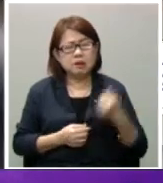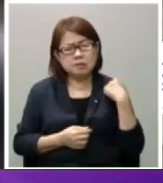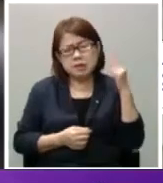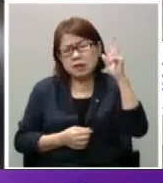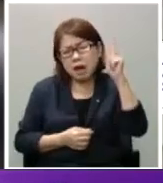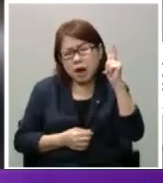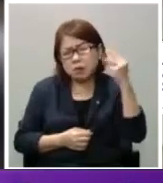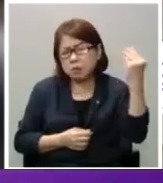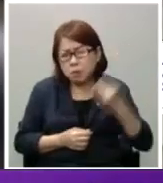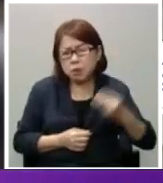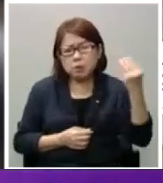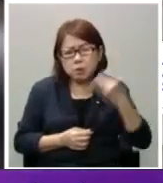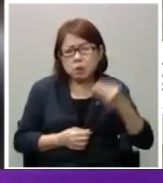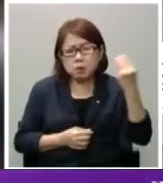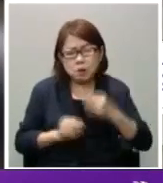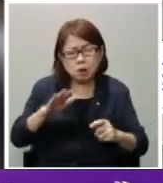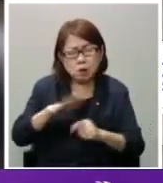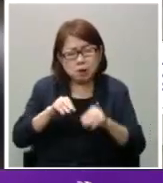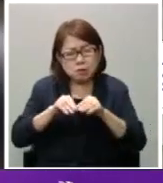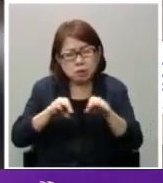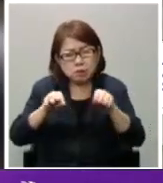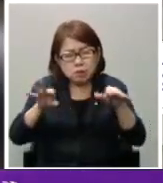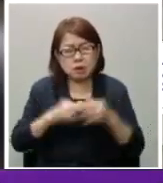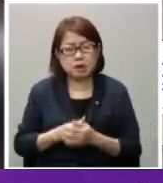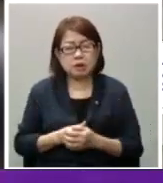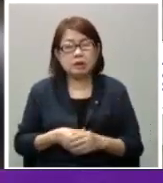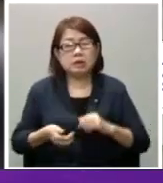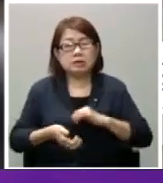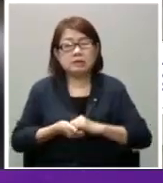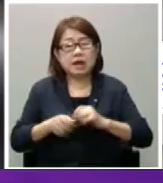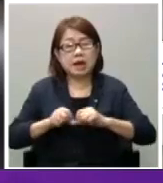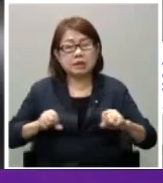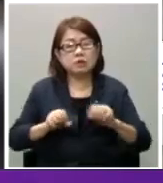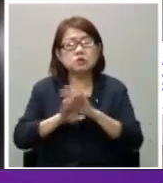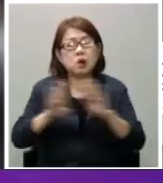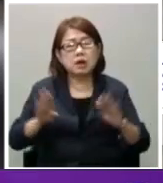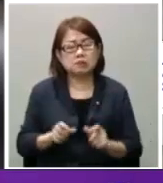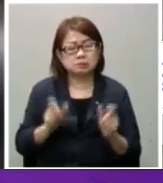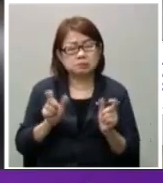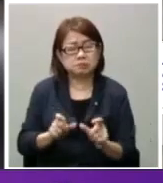ออกมาตลอดครับสัญญายกเลิกไม่ต้องมีค้ำประกัน